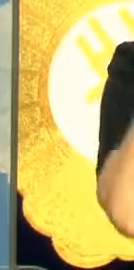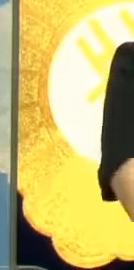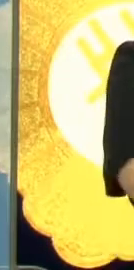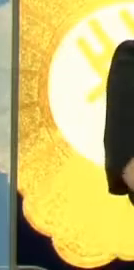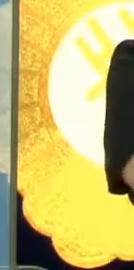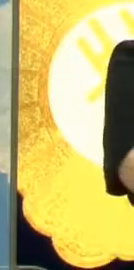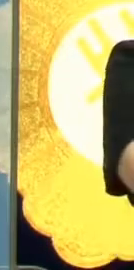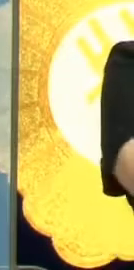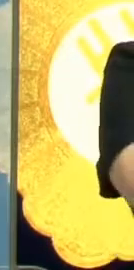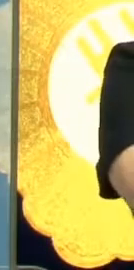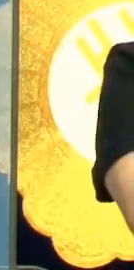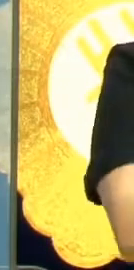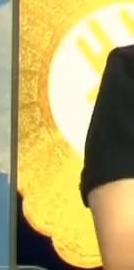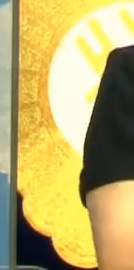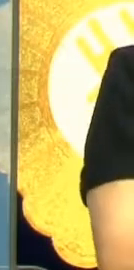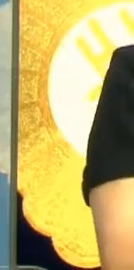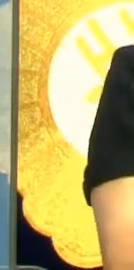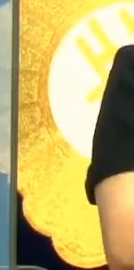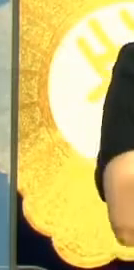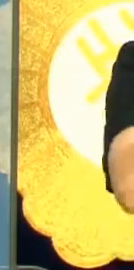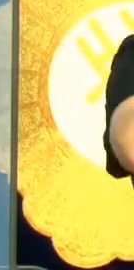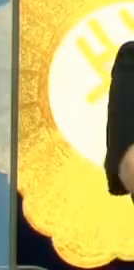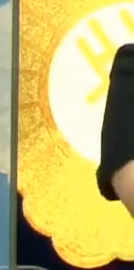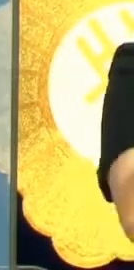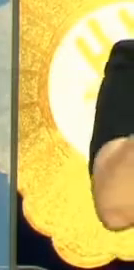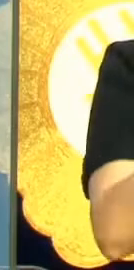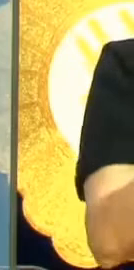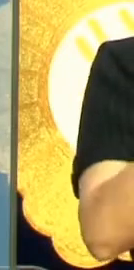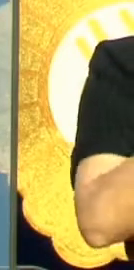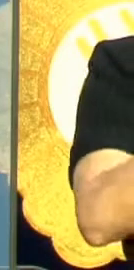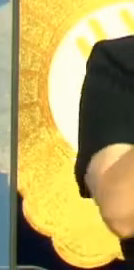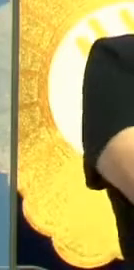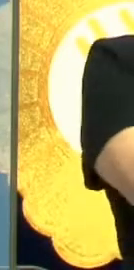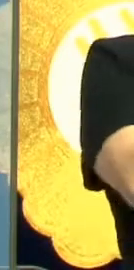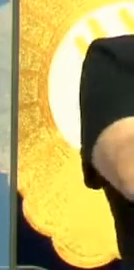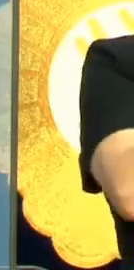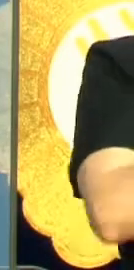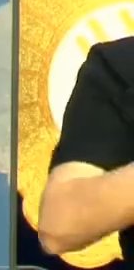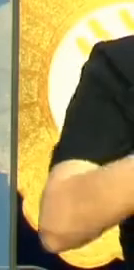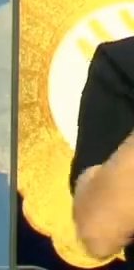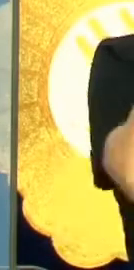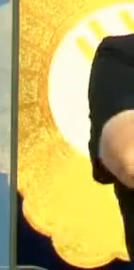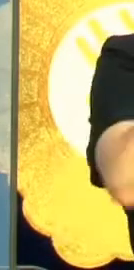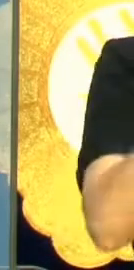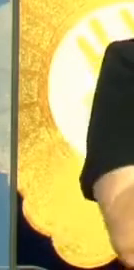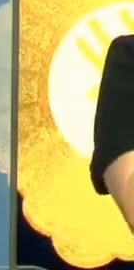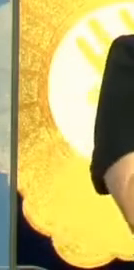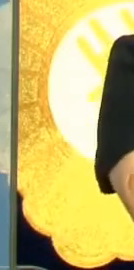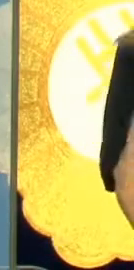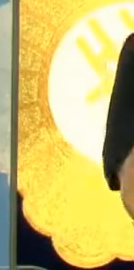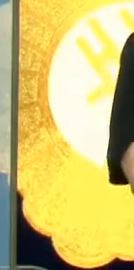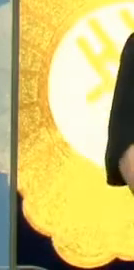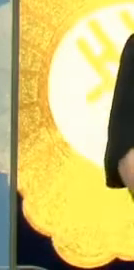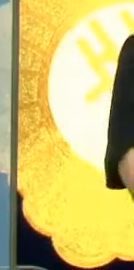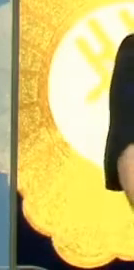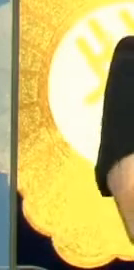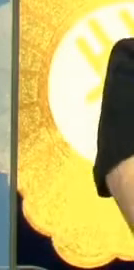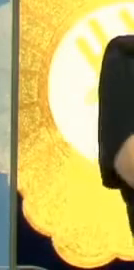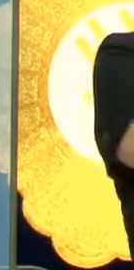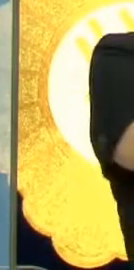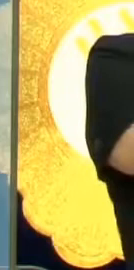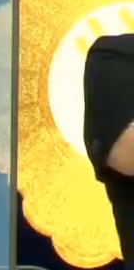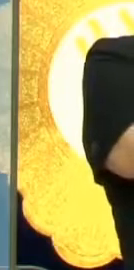헌법 제34조에서는 장애인에 대한 법률상 국가의 보호 의무를 규정하고 있습니다.